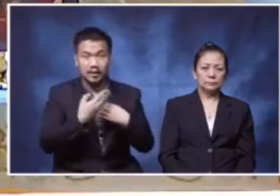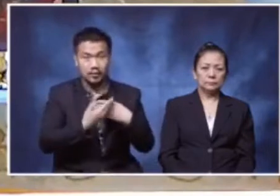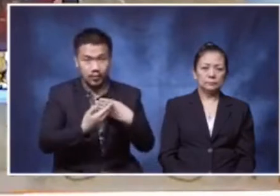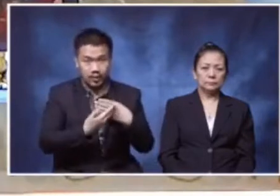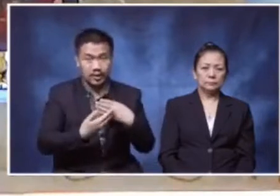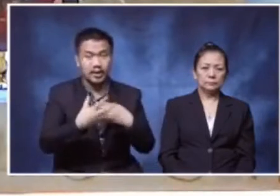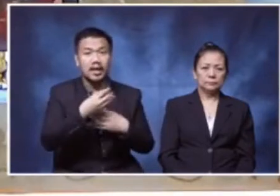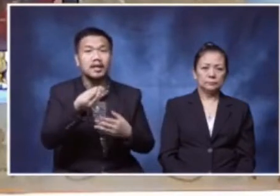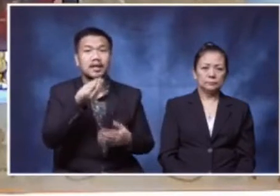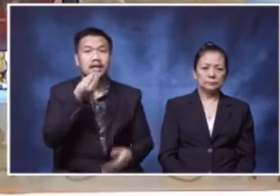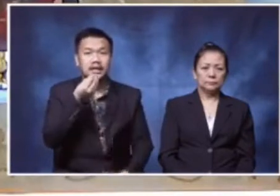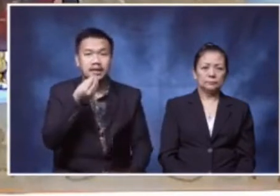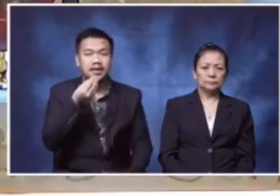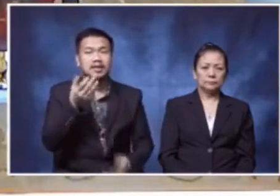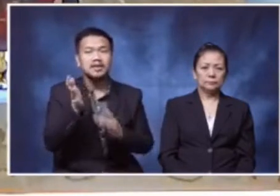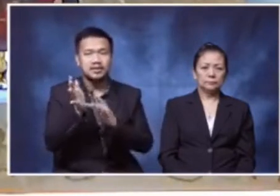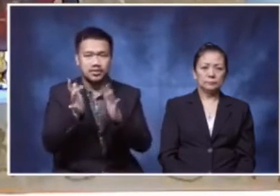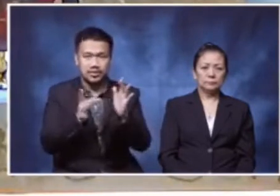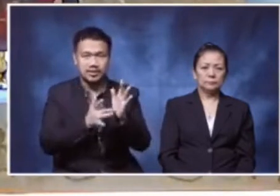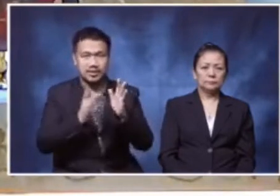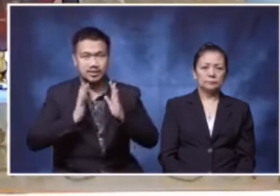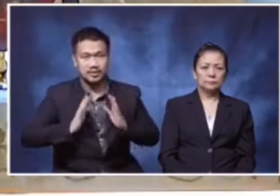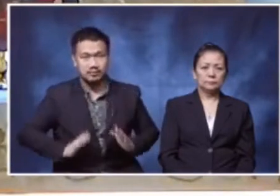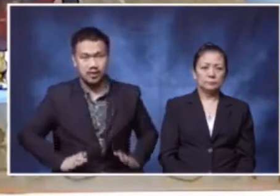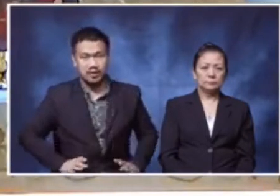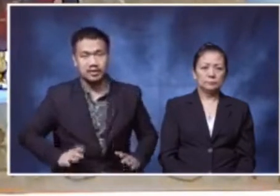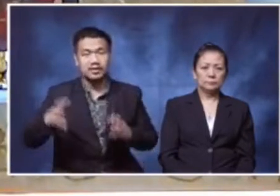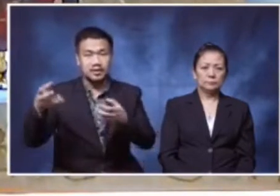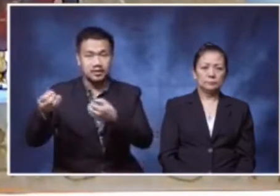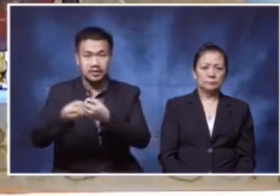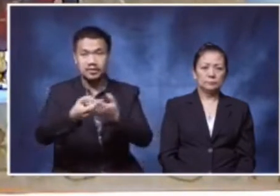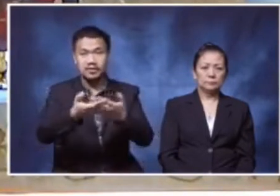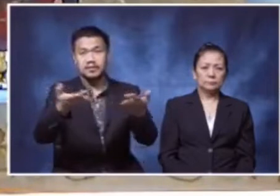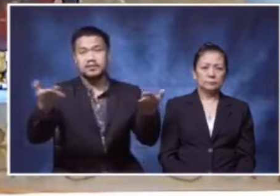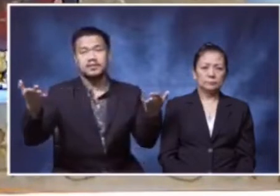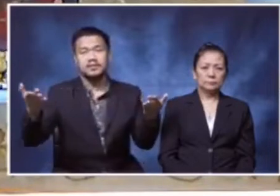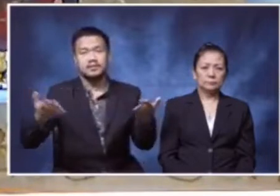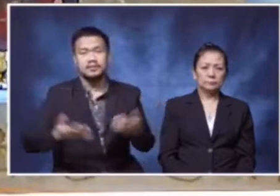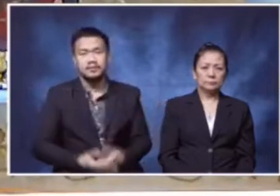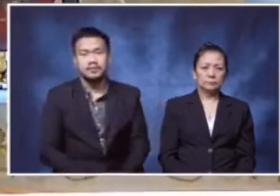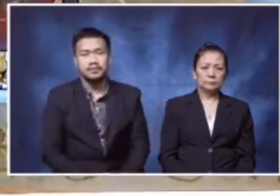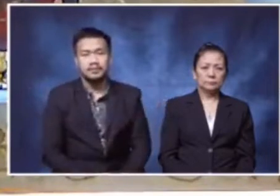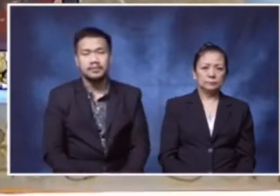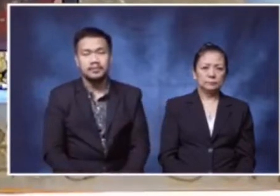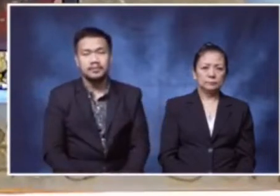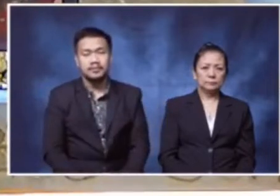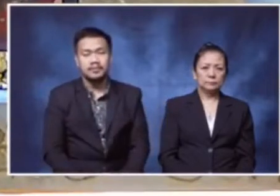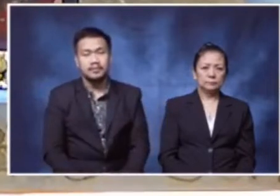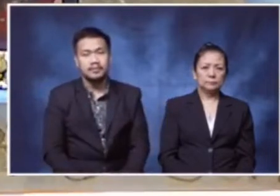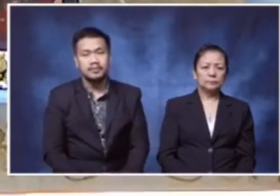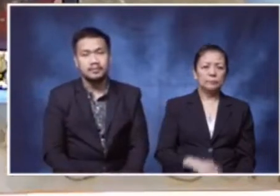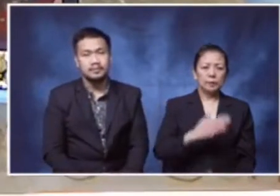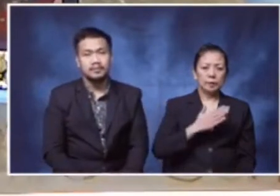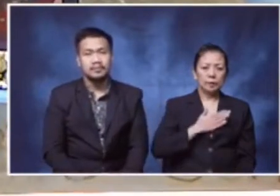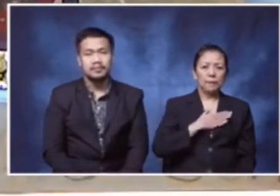kanin, ito ang aking katawan na ihahandog para sa inyo."